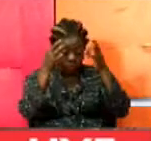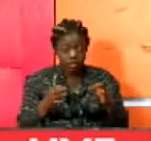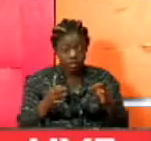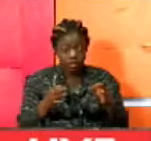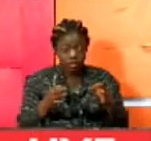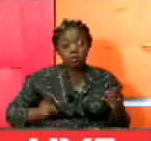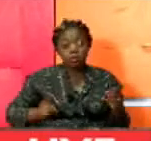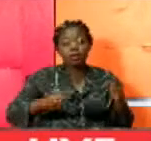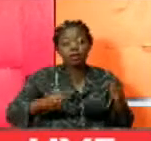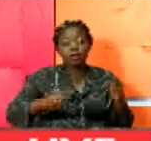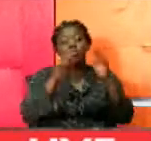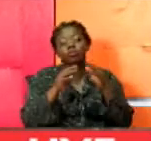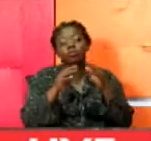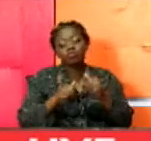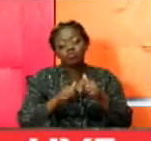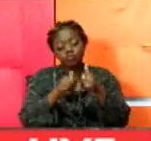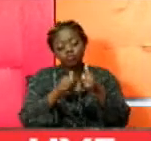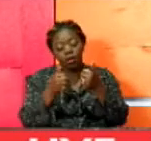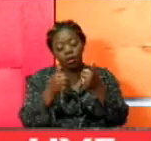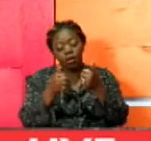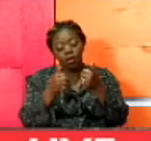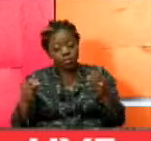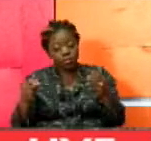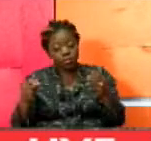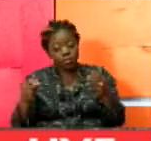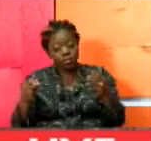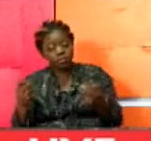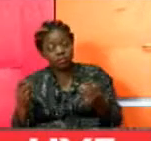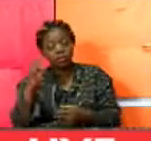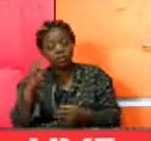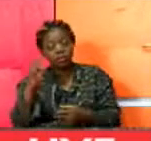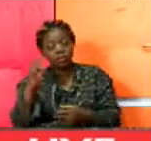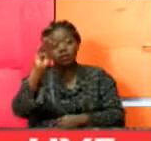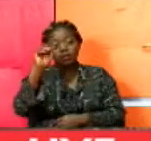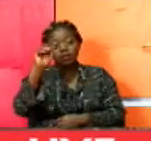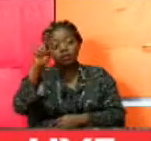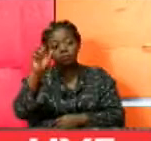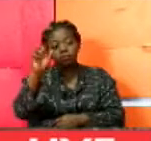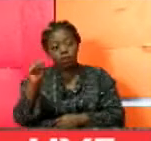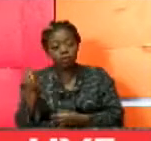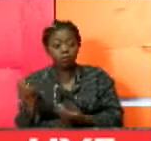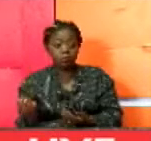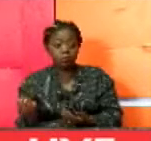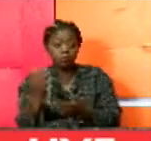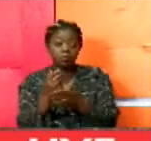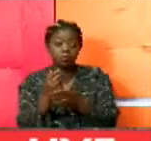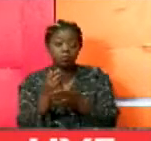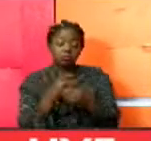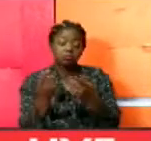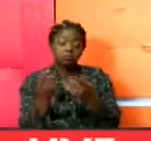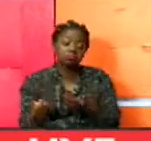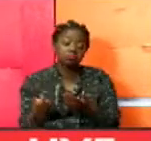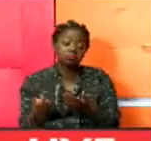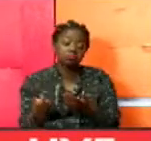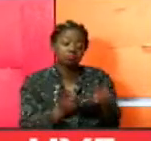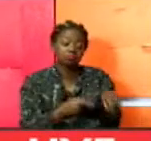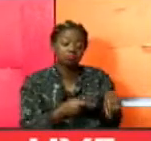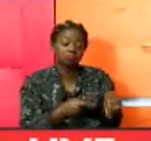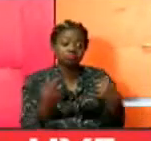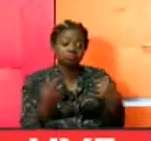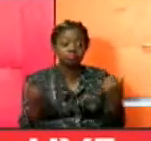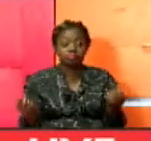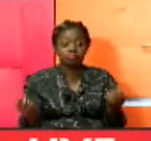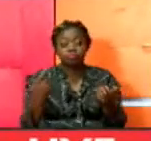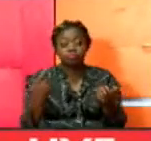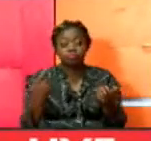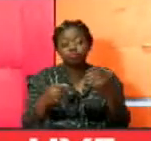osatisfayi ng'abawaka batambule bulungi ogenda okulaba ng'ate ibaada eno oluusi weewunzise. Sheikh Tirazia